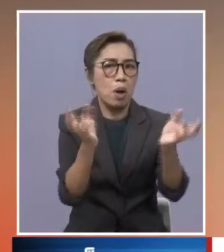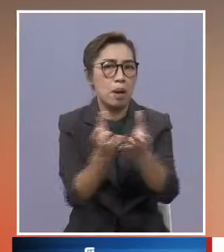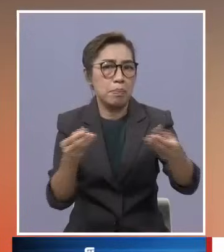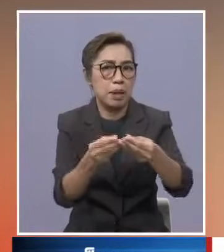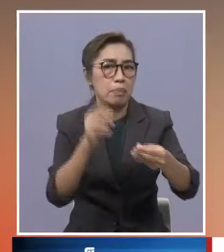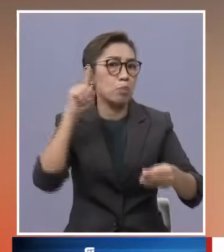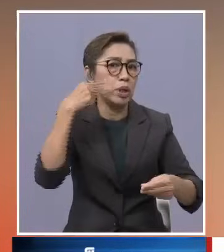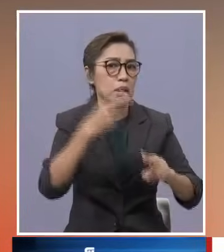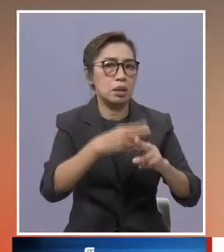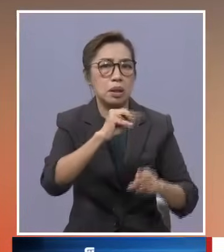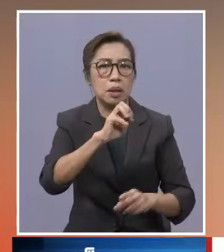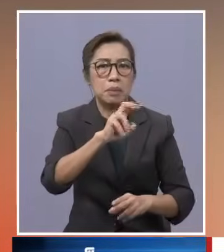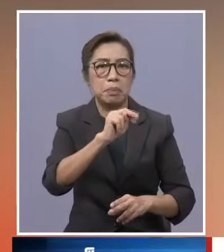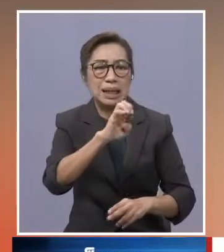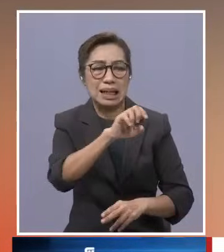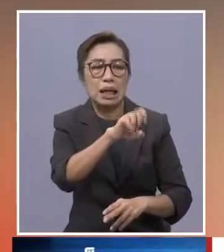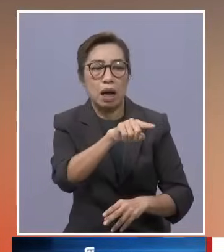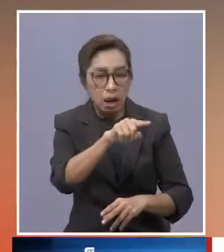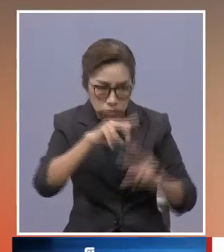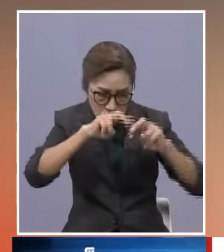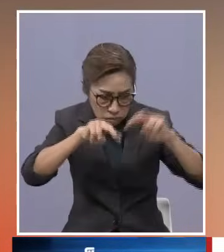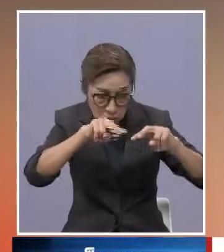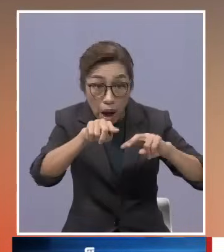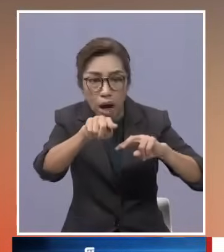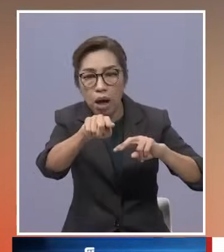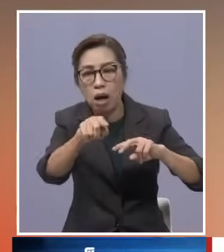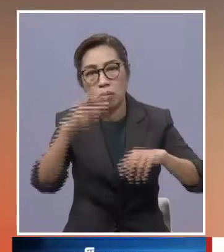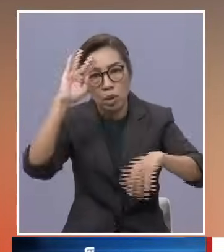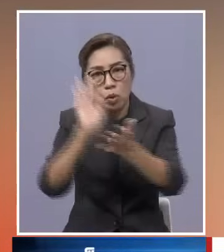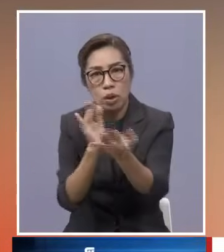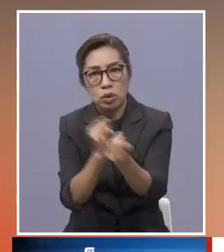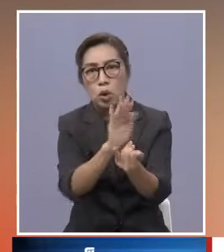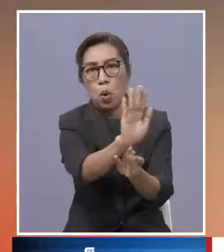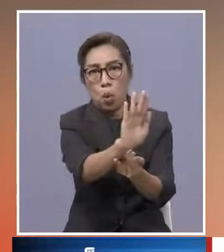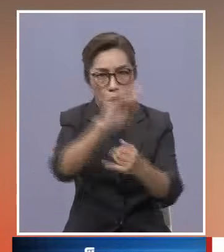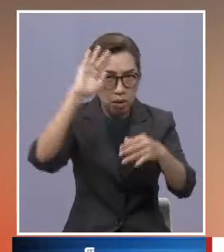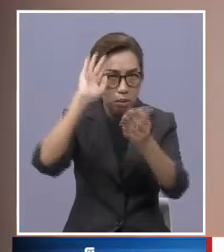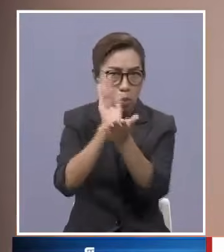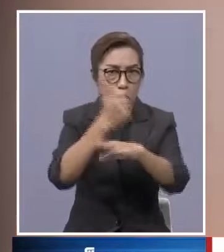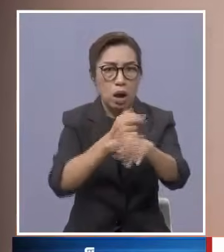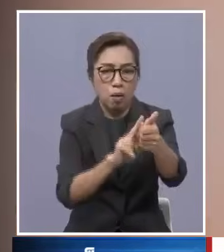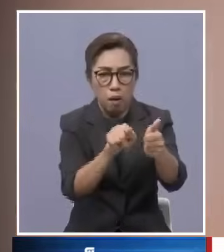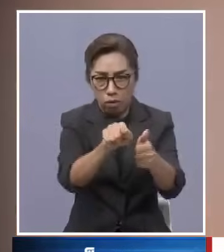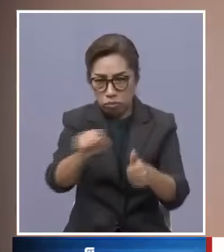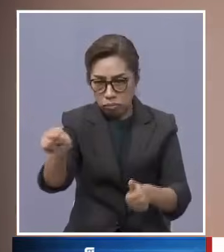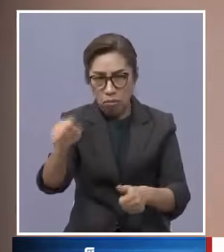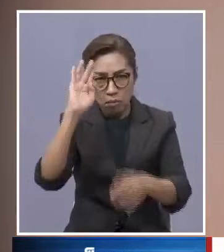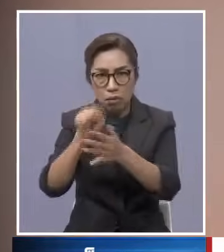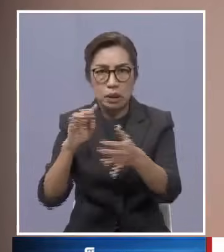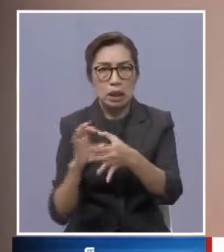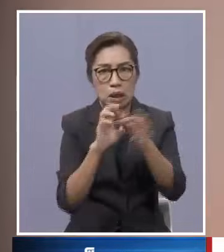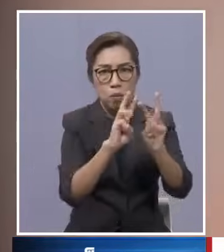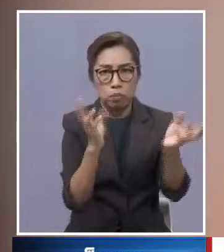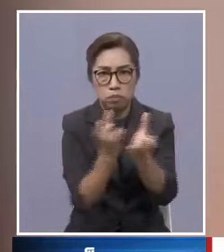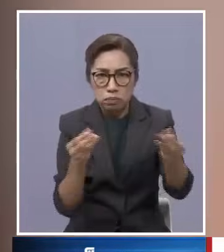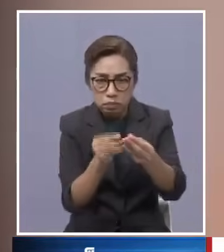มินนี่นี่แหละนะครับที่ไปโยงจนถึงอาการจับกุมตัวคนสนิทลูกน้องของบิ๊กโจ๊กข้อหาที่เกี่ยวพันกับเว็บพนันออนไล